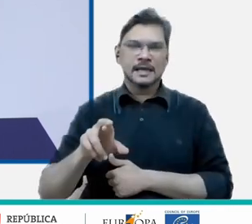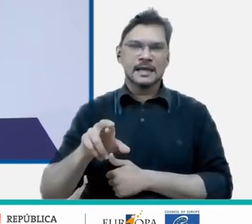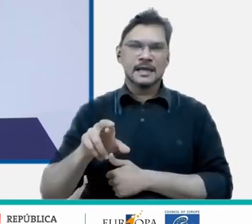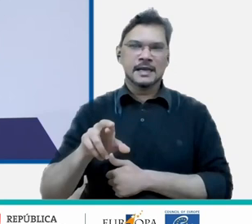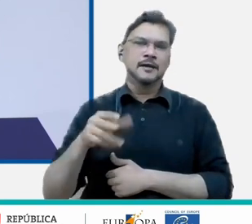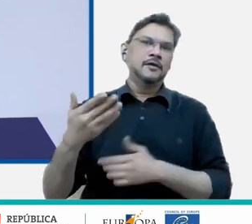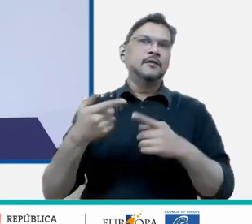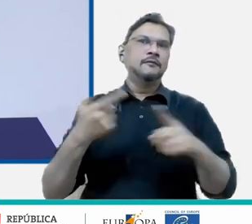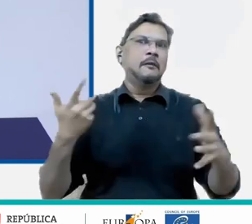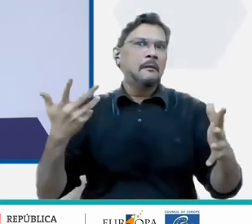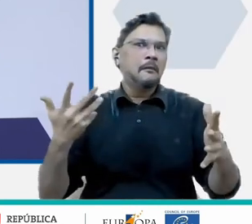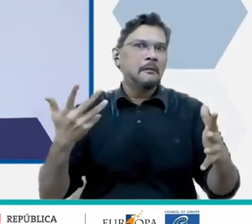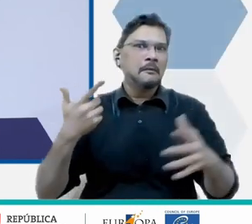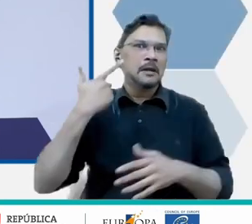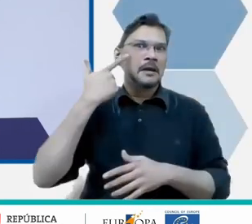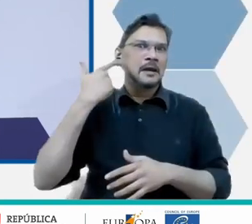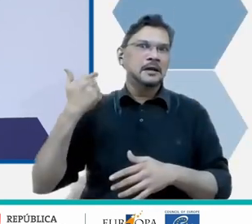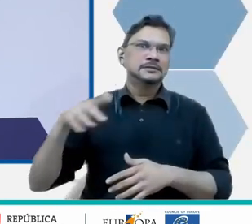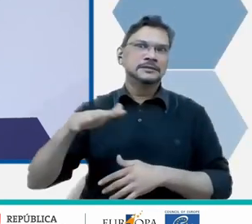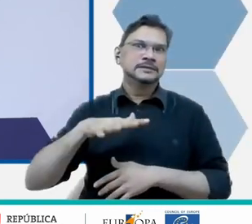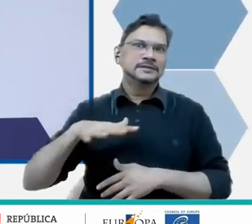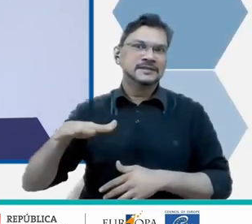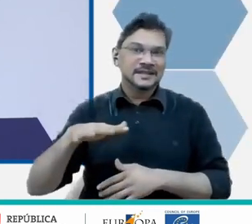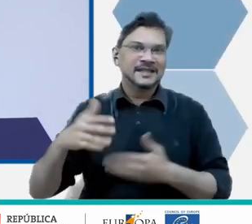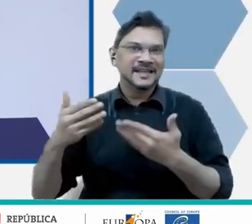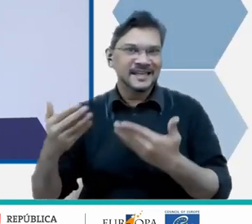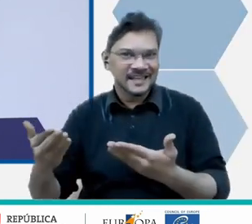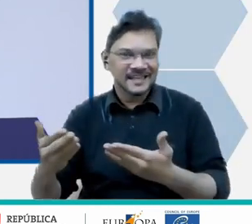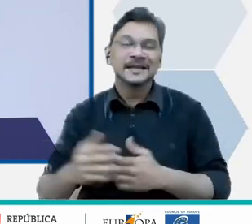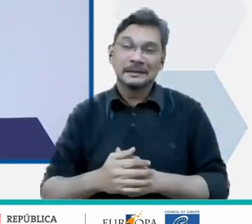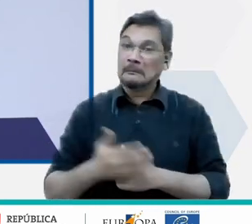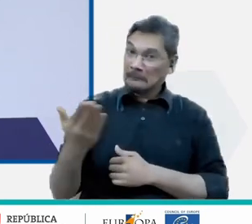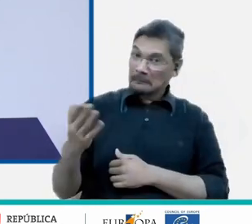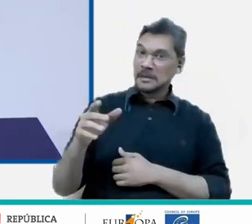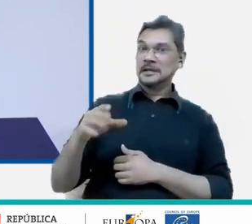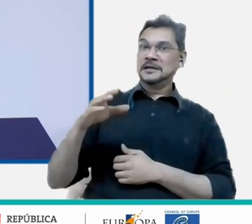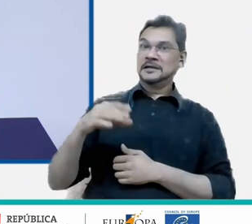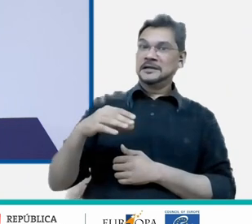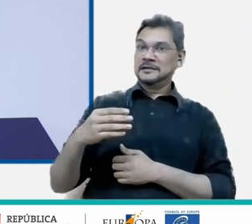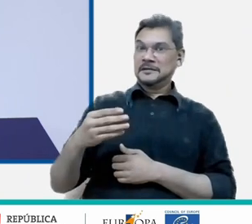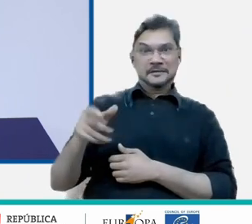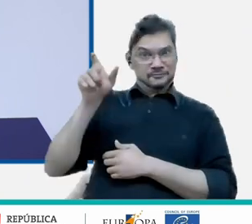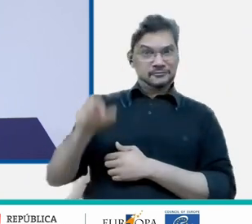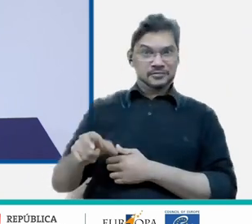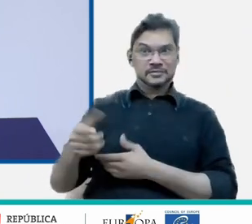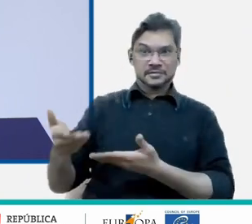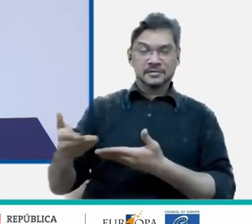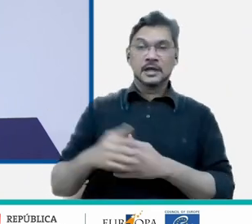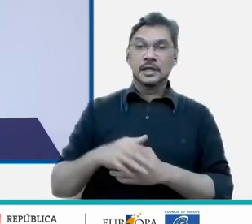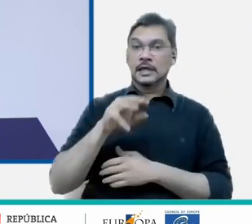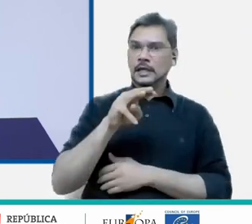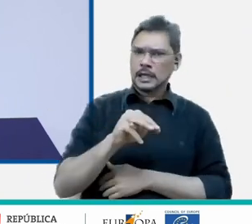it is already ready. So, Mr. Deputy Mayor, at MCR